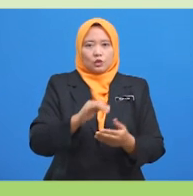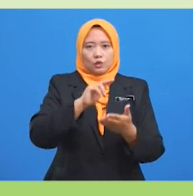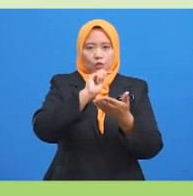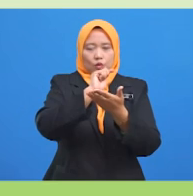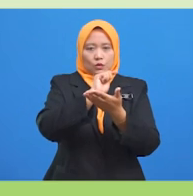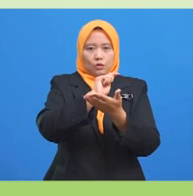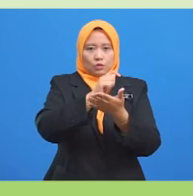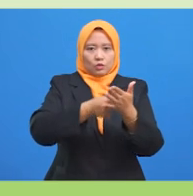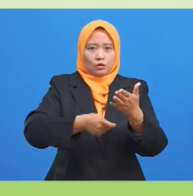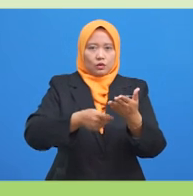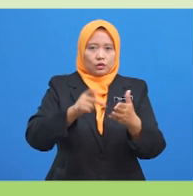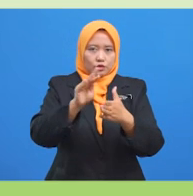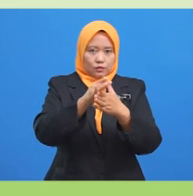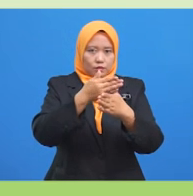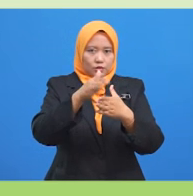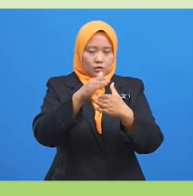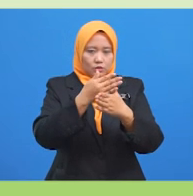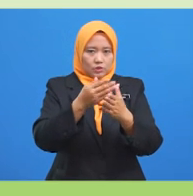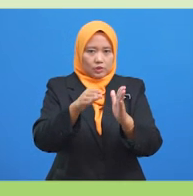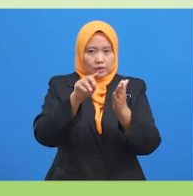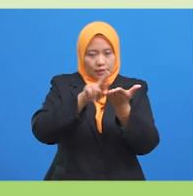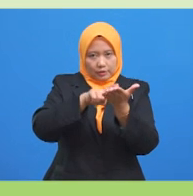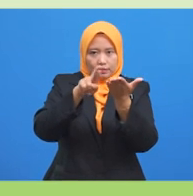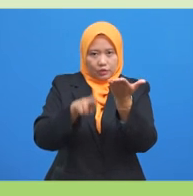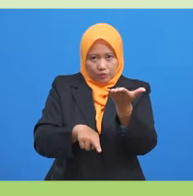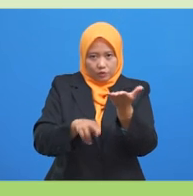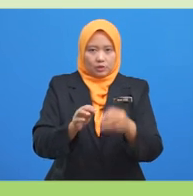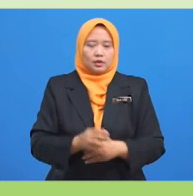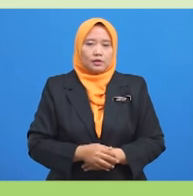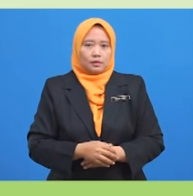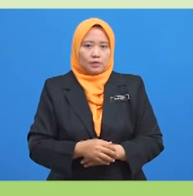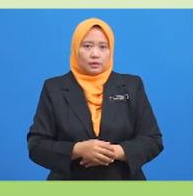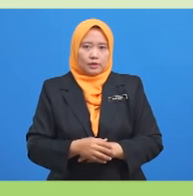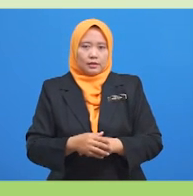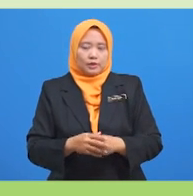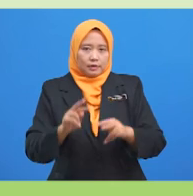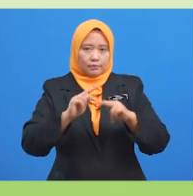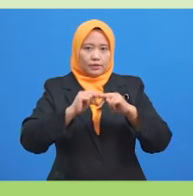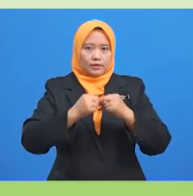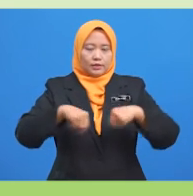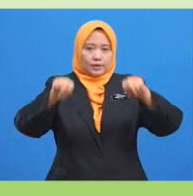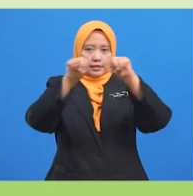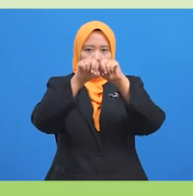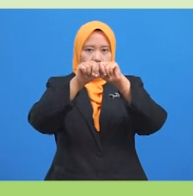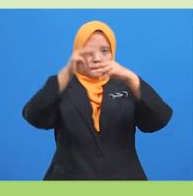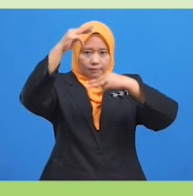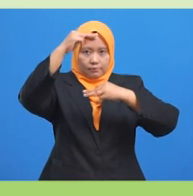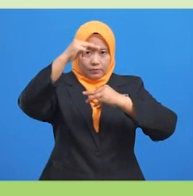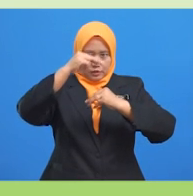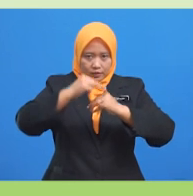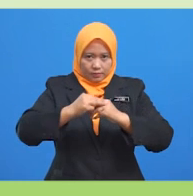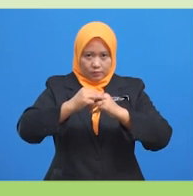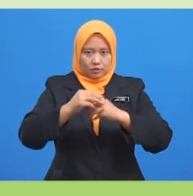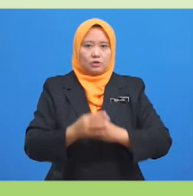jumlah output sifar kelima dan mencapai nilai minimum pada jumlah output 6.